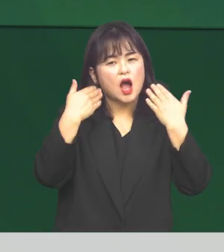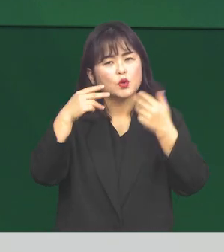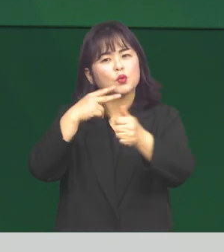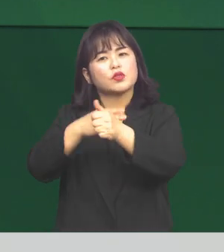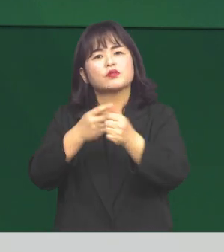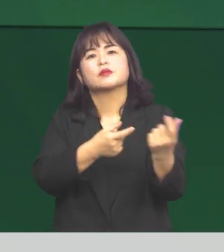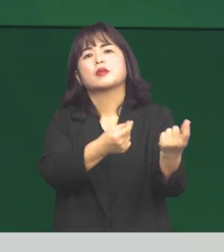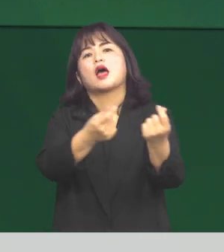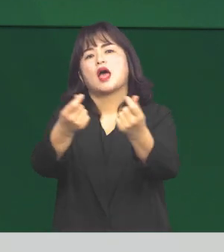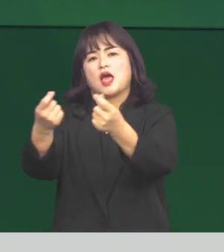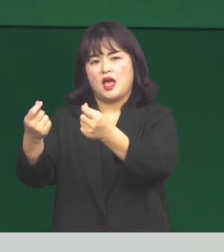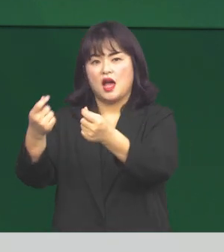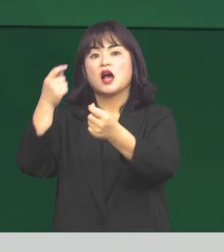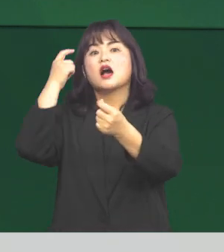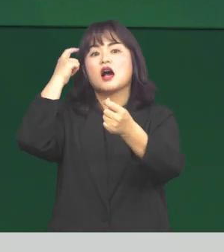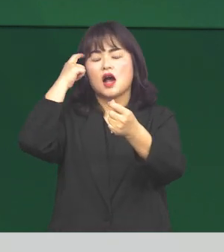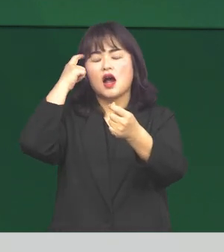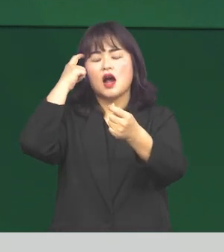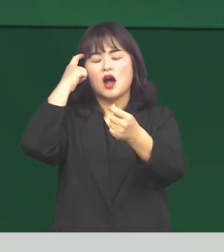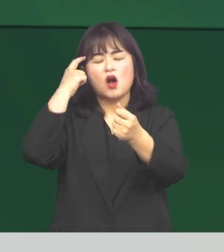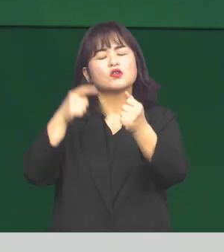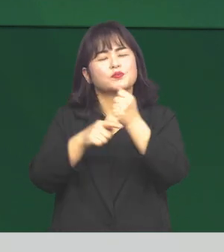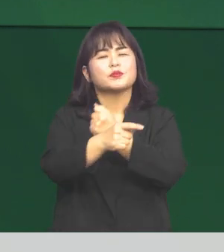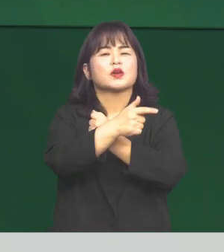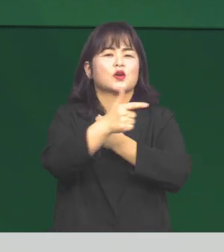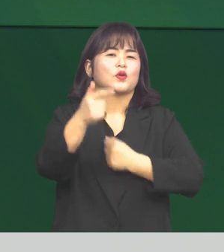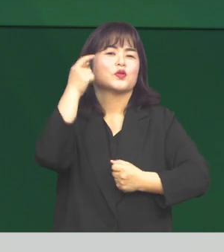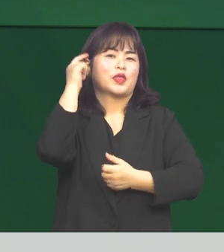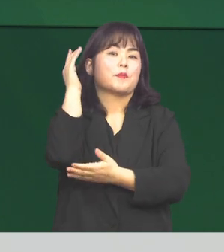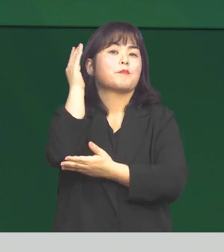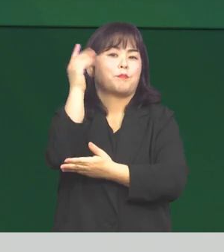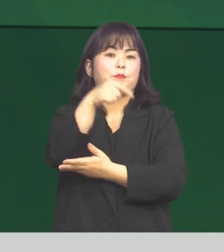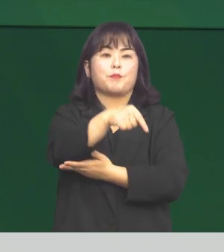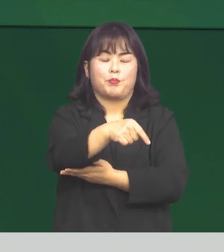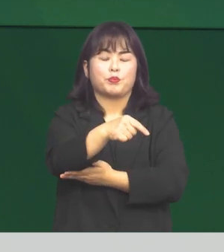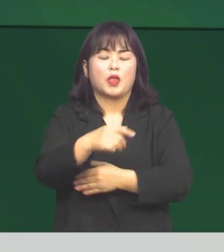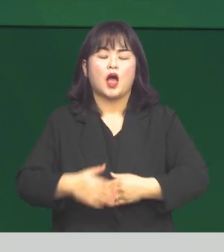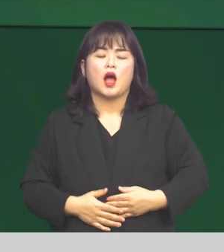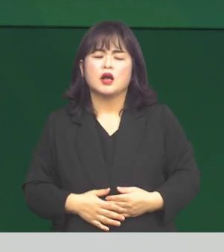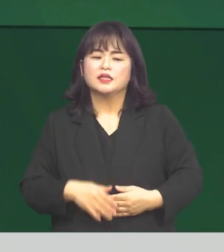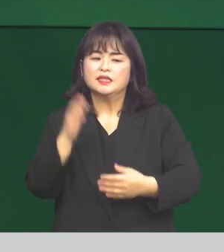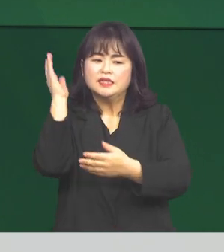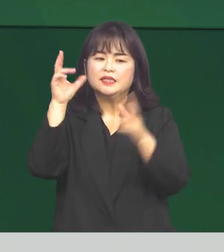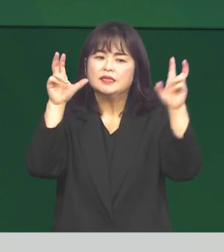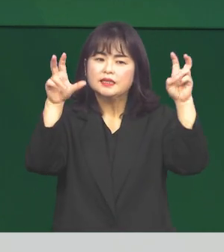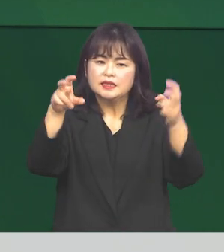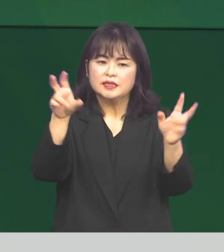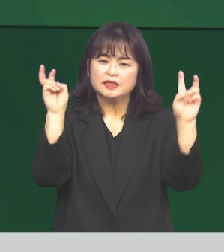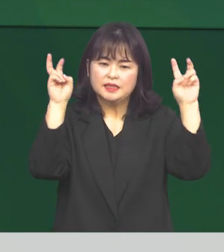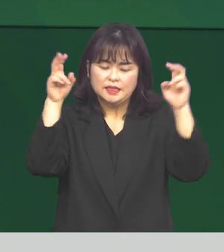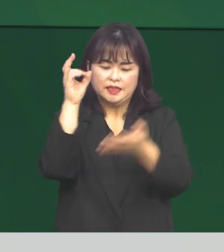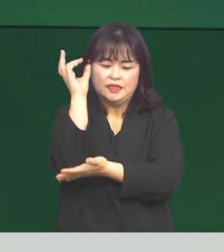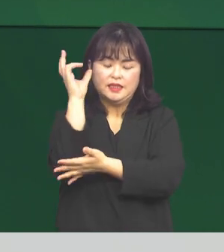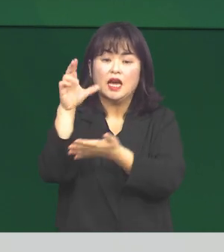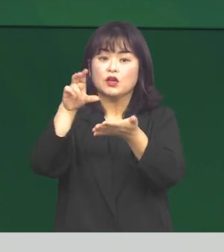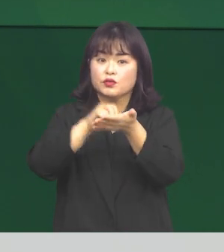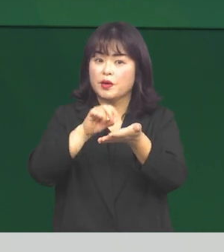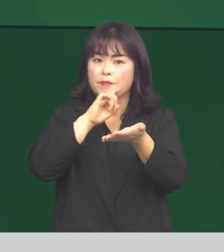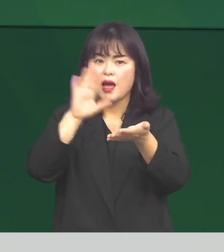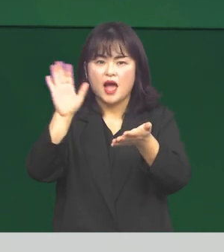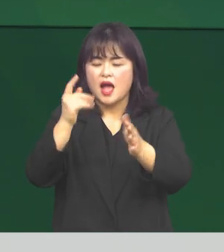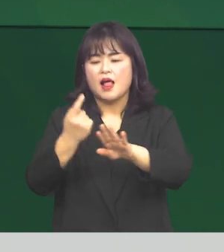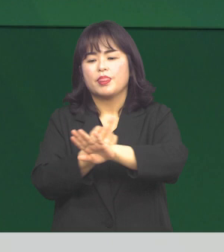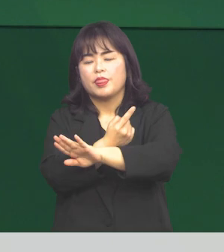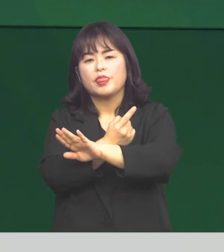모두가 선생님이다. 정말 이렇게 울림이 있는 말씀이라고 생각하고 구호에 그치지 않고 정말